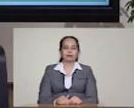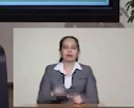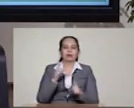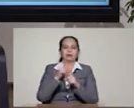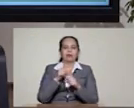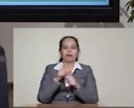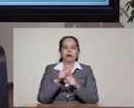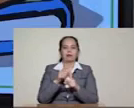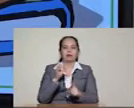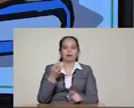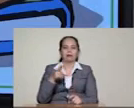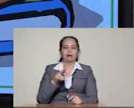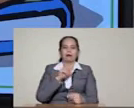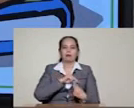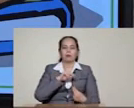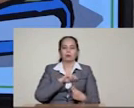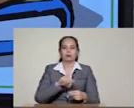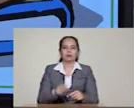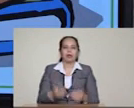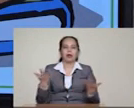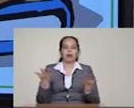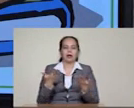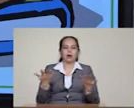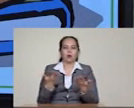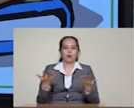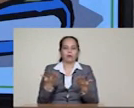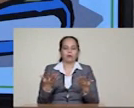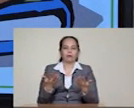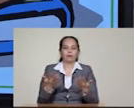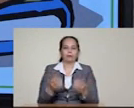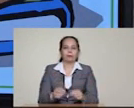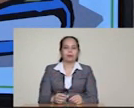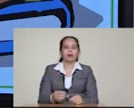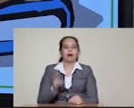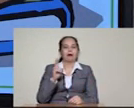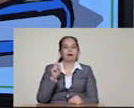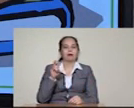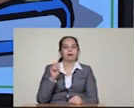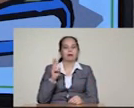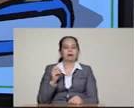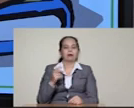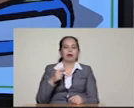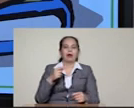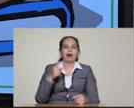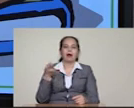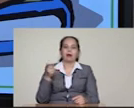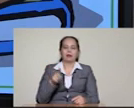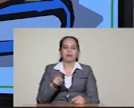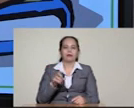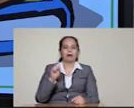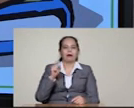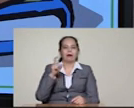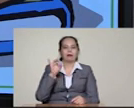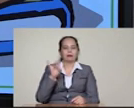Словарная работа. Каков? Канака. Разве?